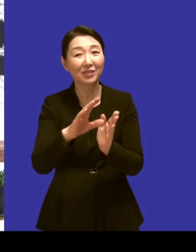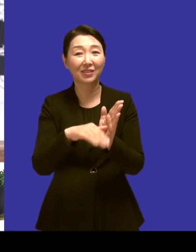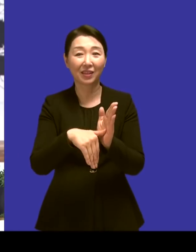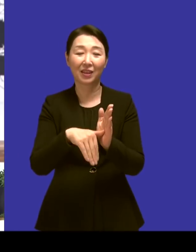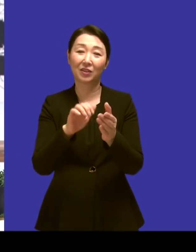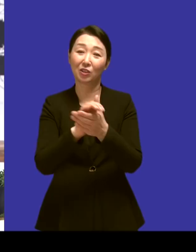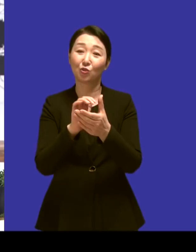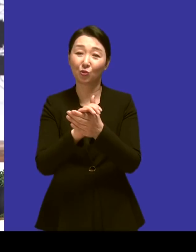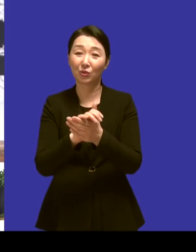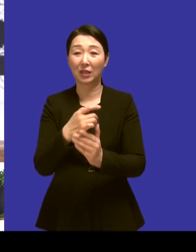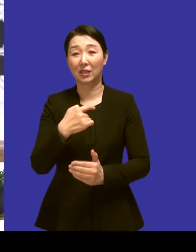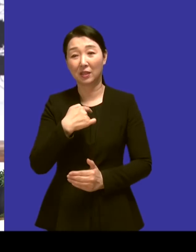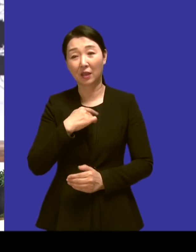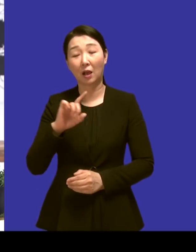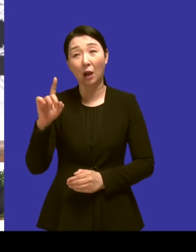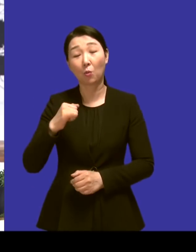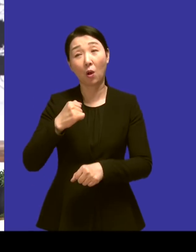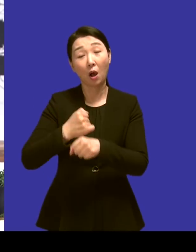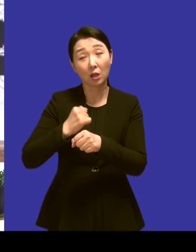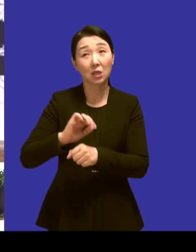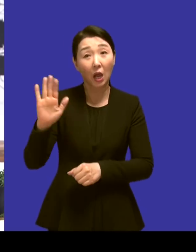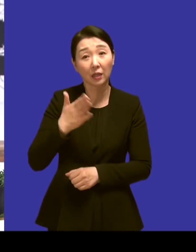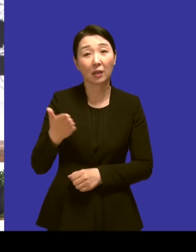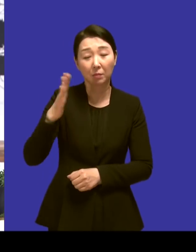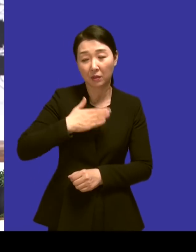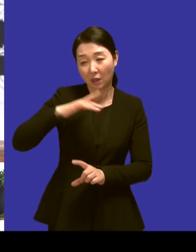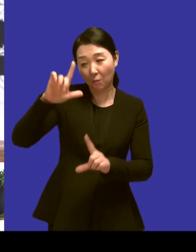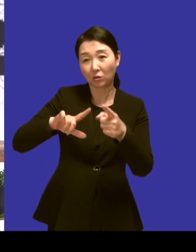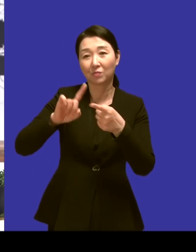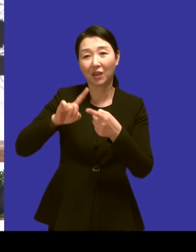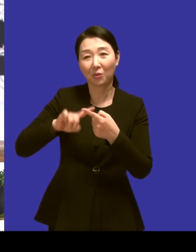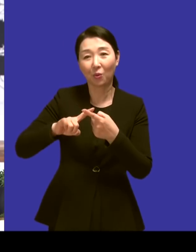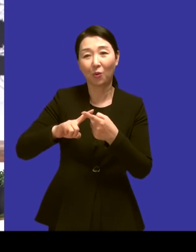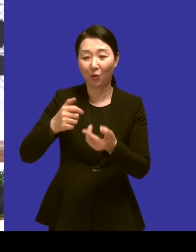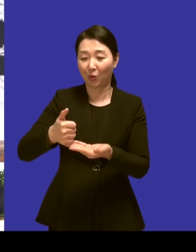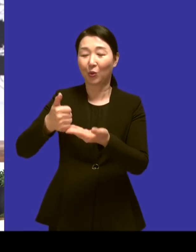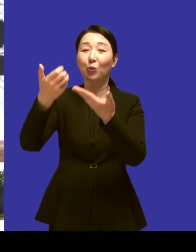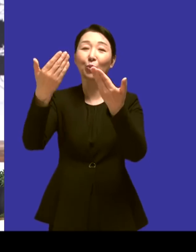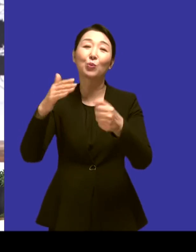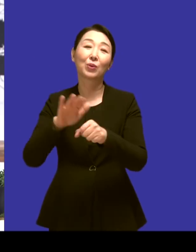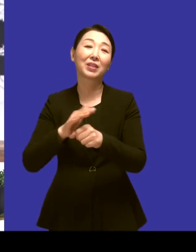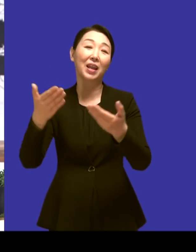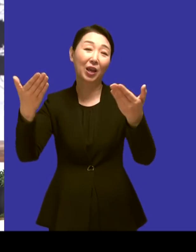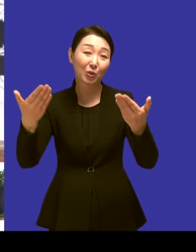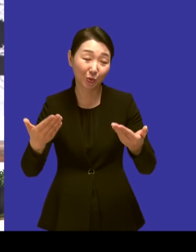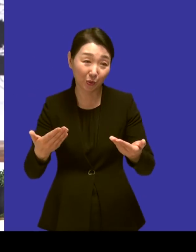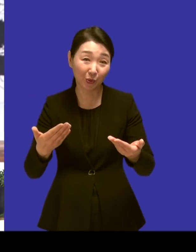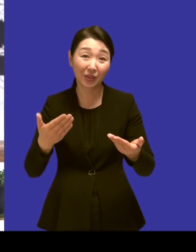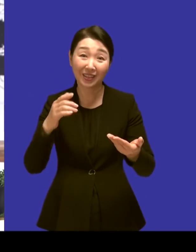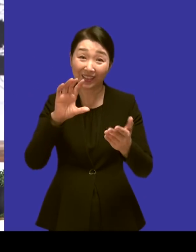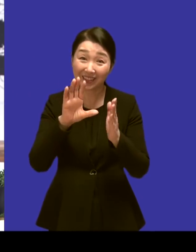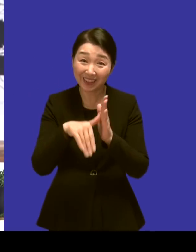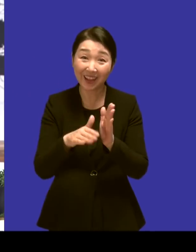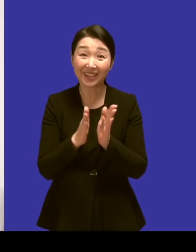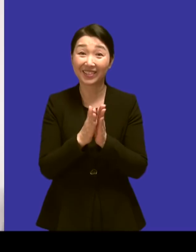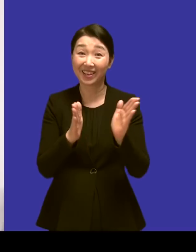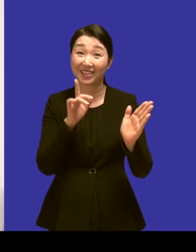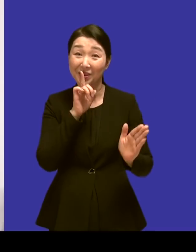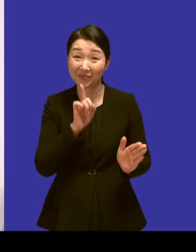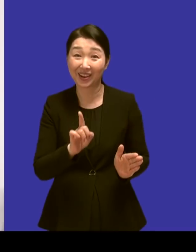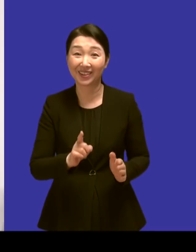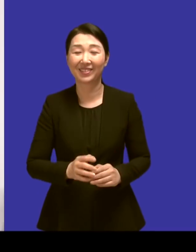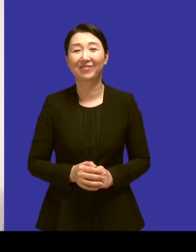내 친구들이 내가 아무것도 하지 않아도 나를 있는 그 자체 그대로 존중해주고 사랑해주는 그 회복의